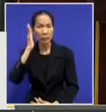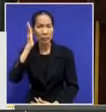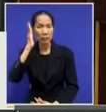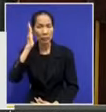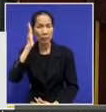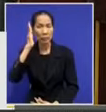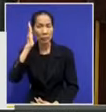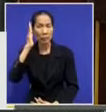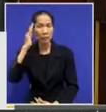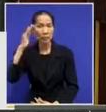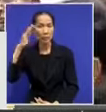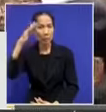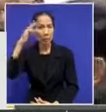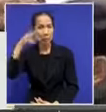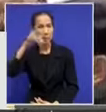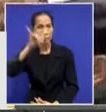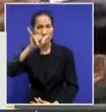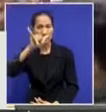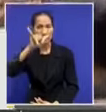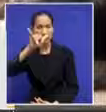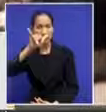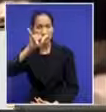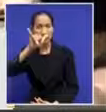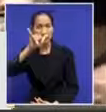องธรรม พลเอกประยุทธ์จันทร์โอชาครับ